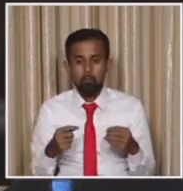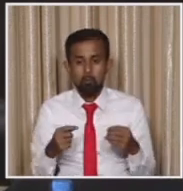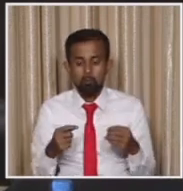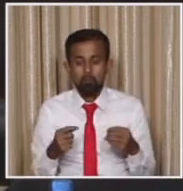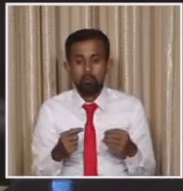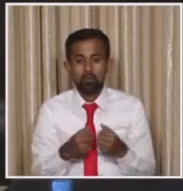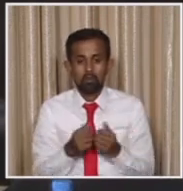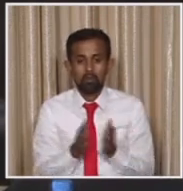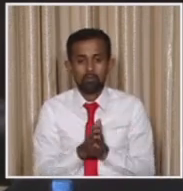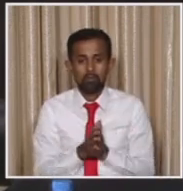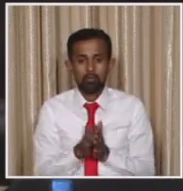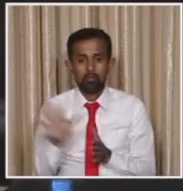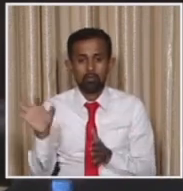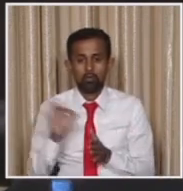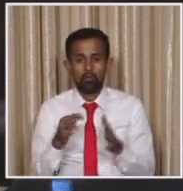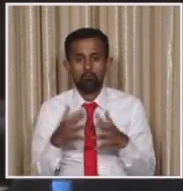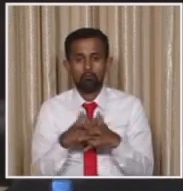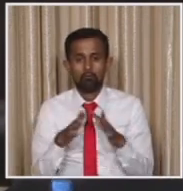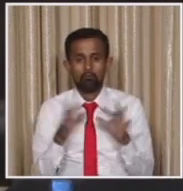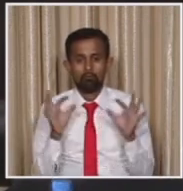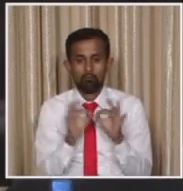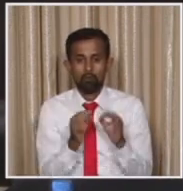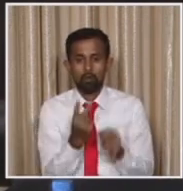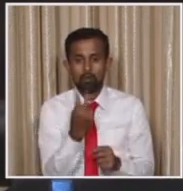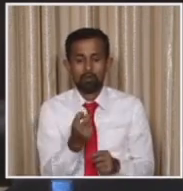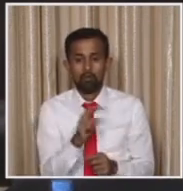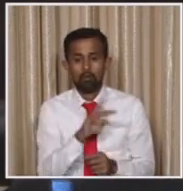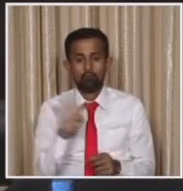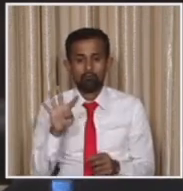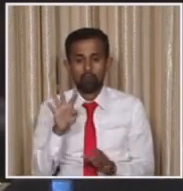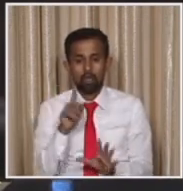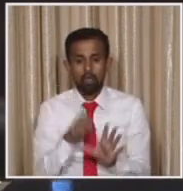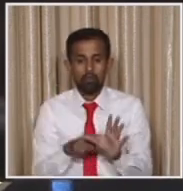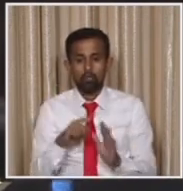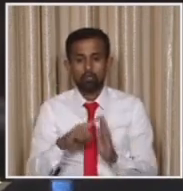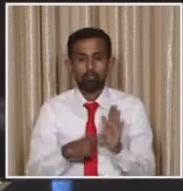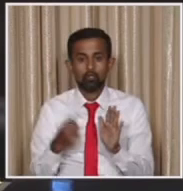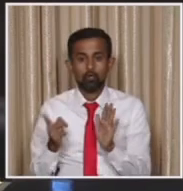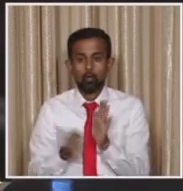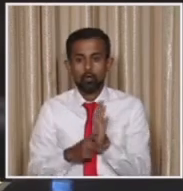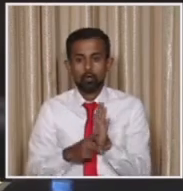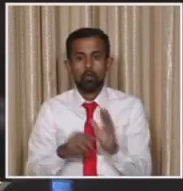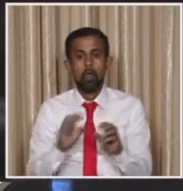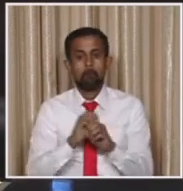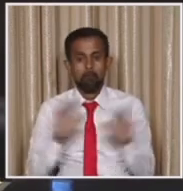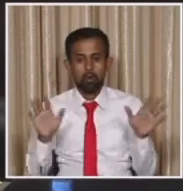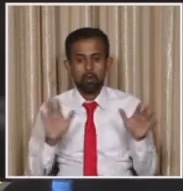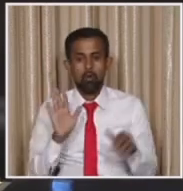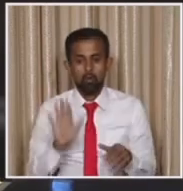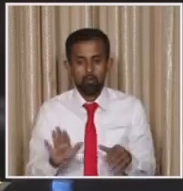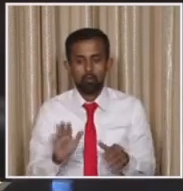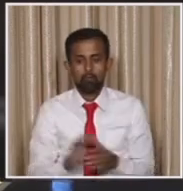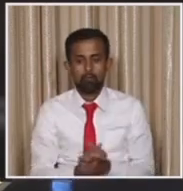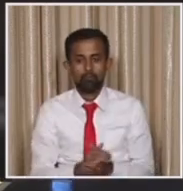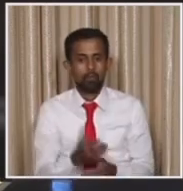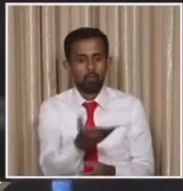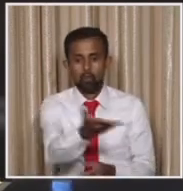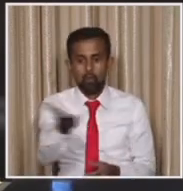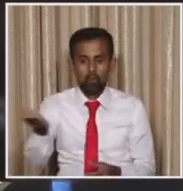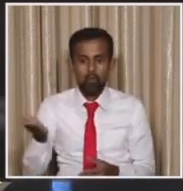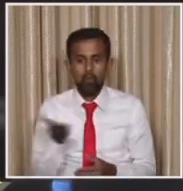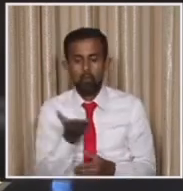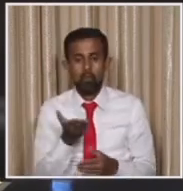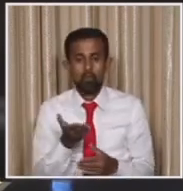ප්‍රකාශ තෝරාගත් වෙබ් අඩවියක 2024 ජූලි වෙන විට ප්‍රසිද්ධ කරන්න ඕන. එතකොට මේ ඉන්න සියලු